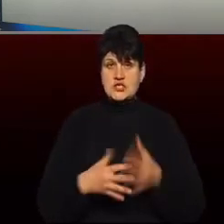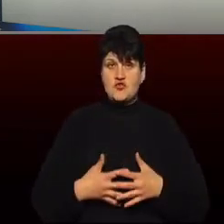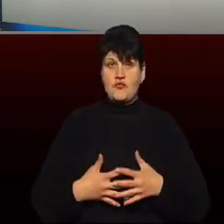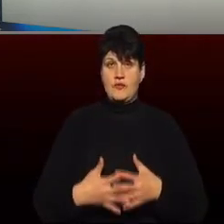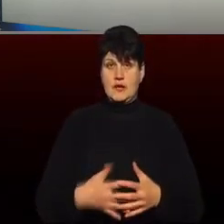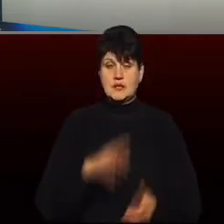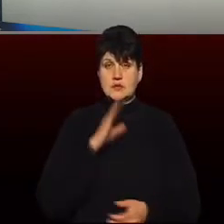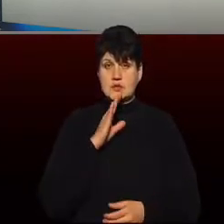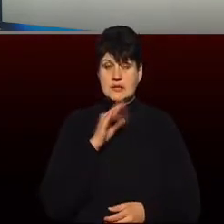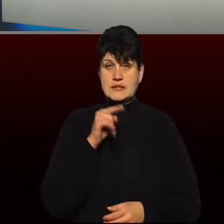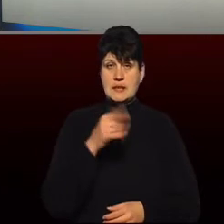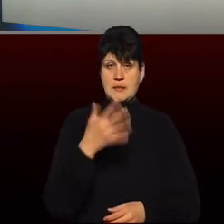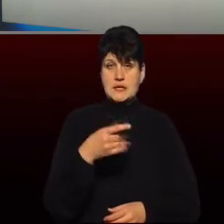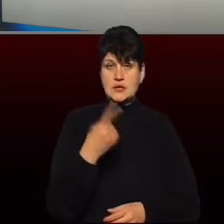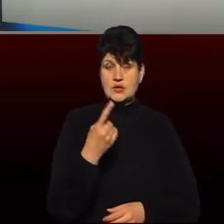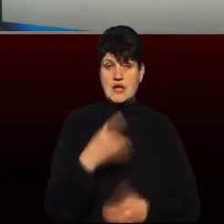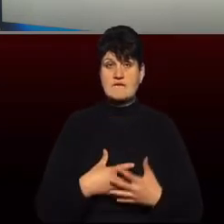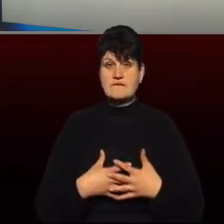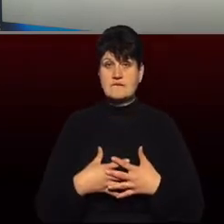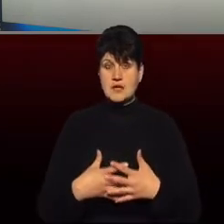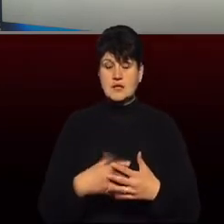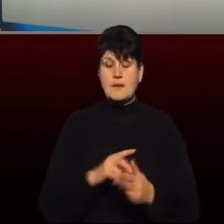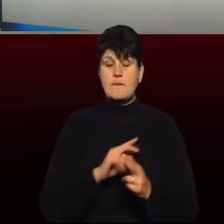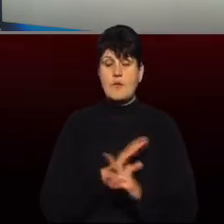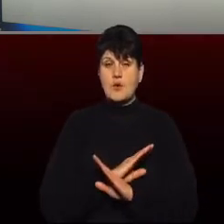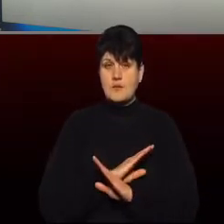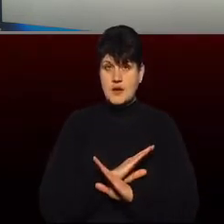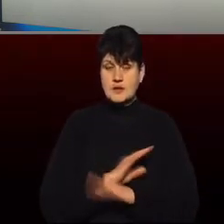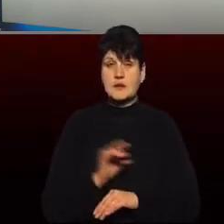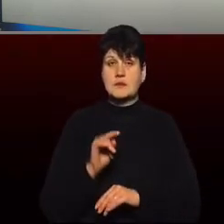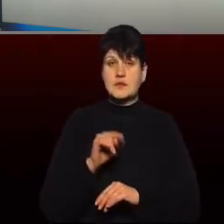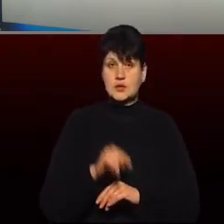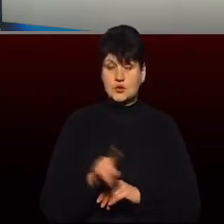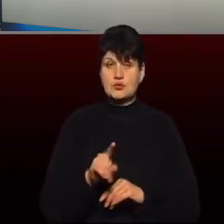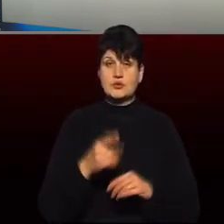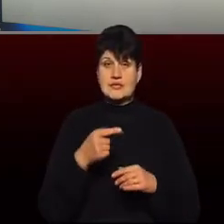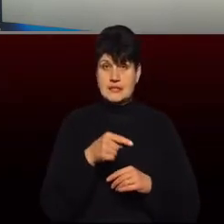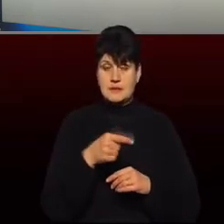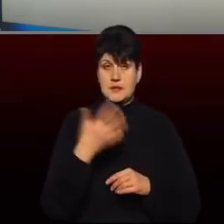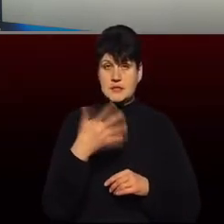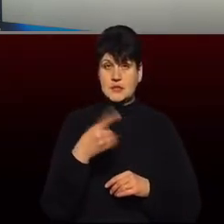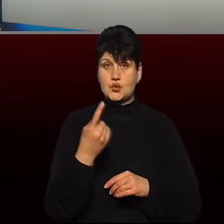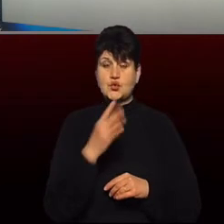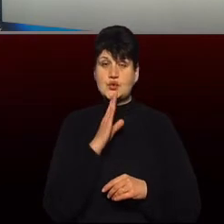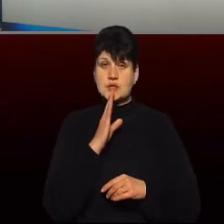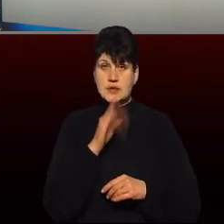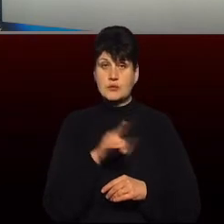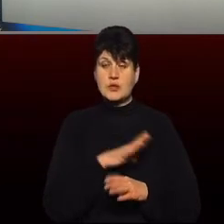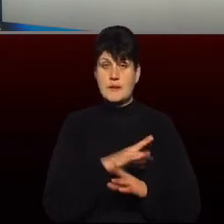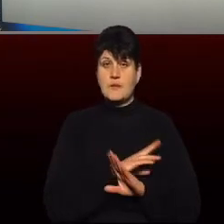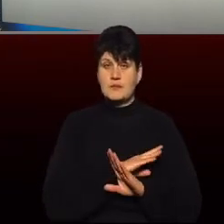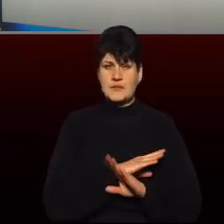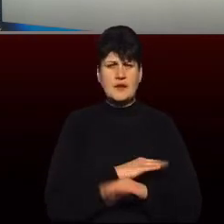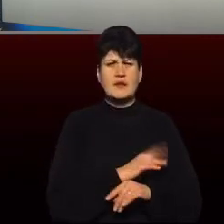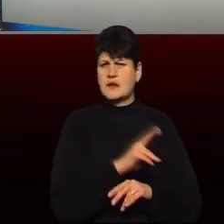51 вагітна, на превеликий жаль, померла. Причому з цих 51 жінки, які померли, жодна не була